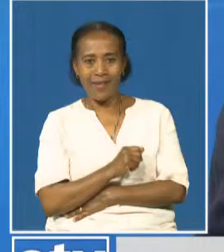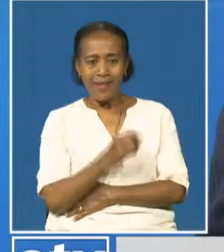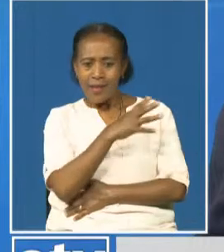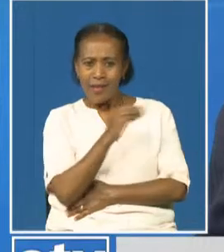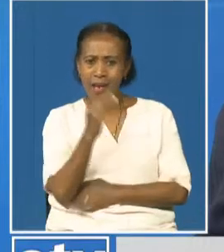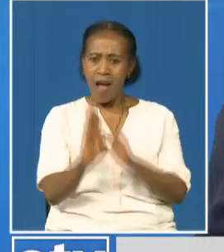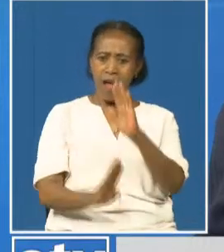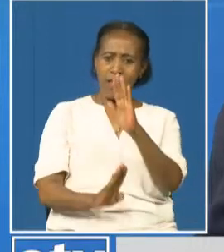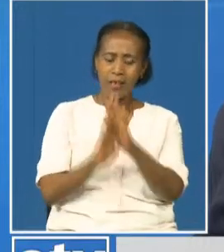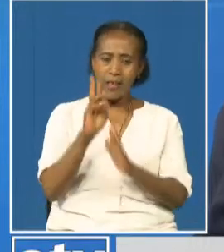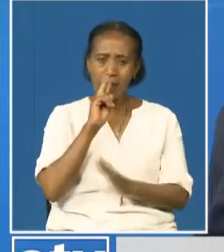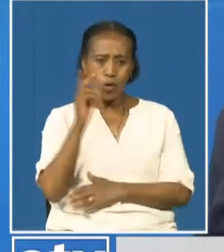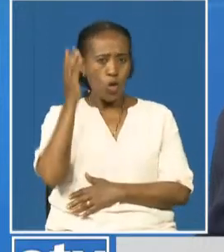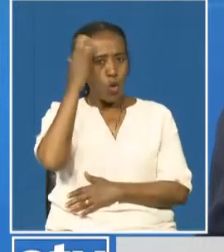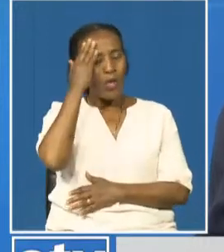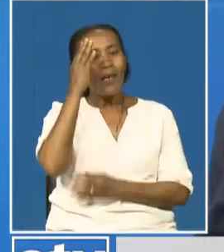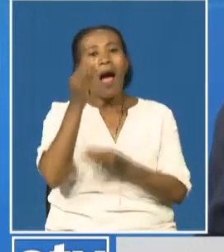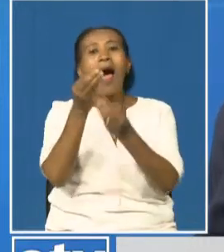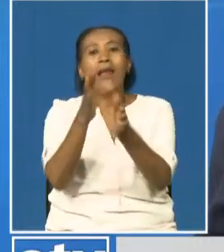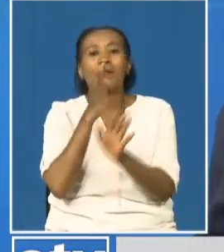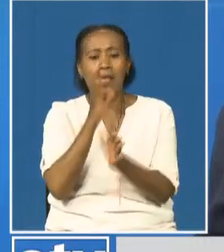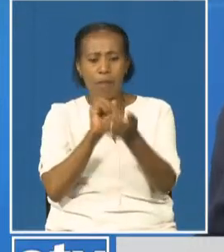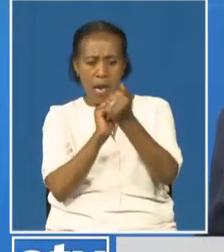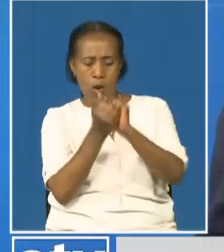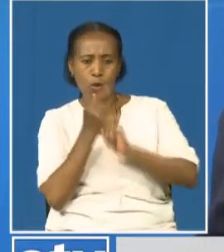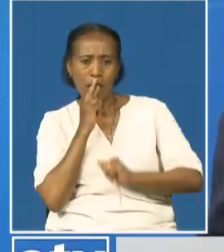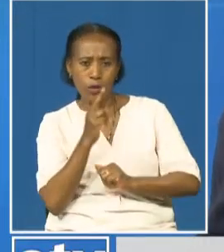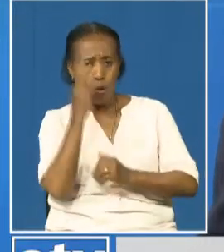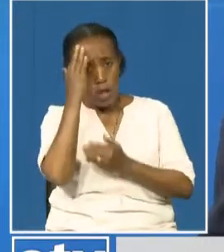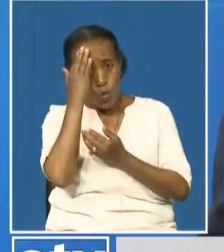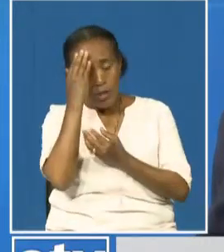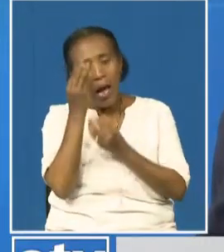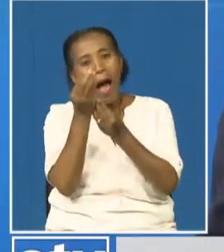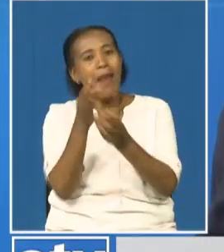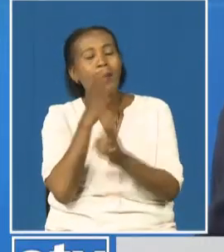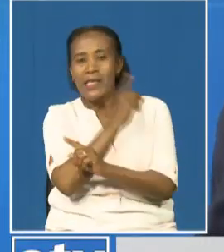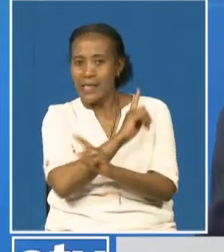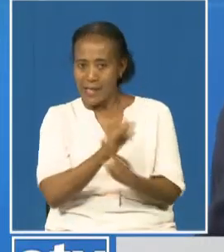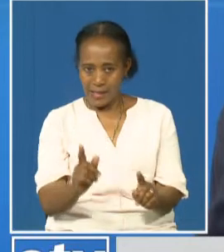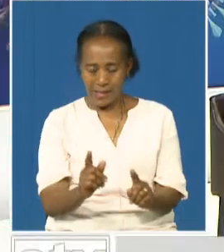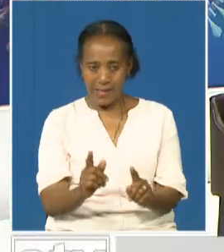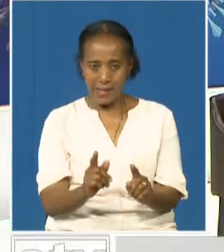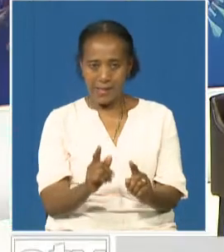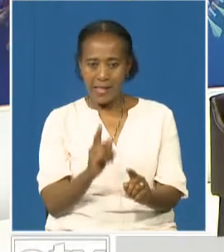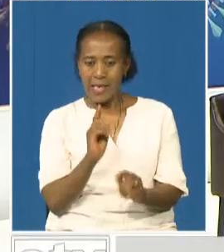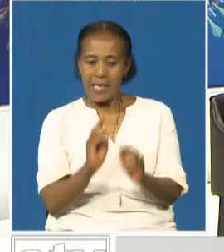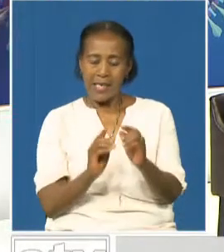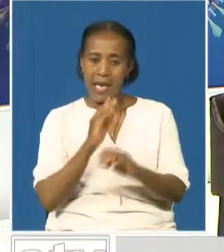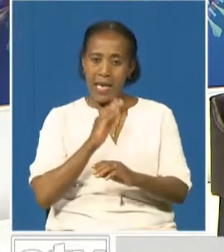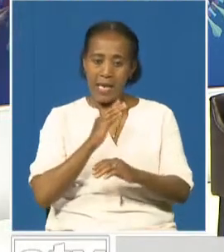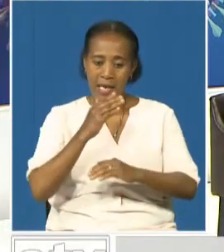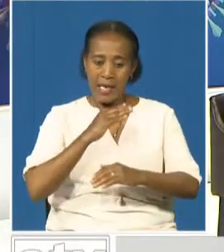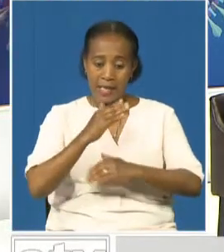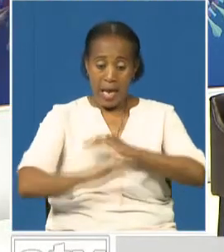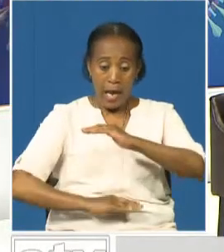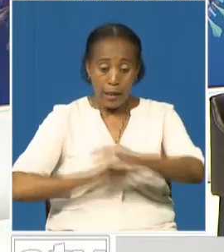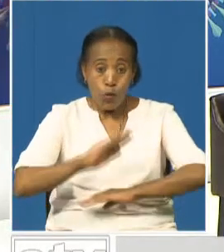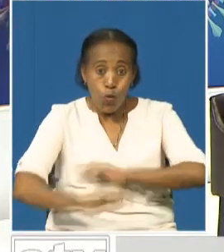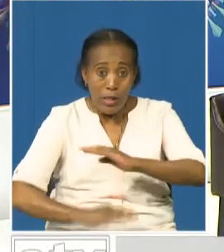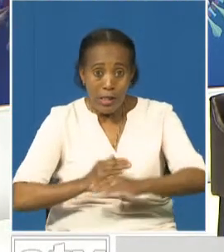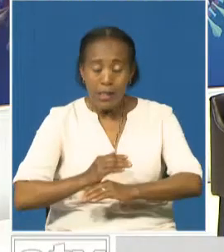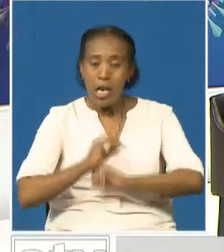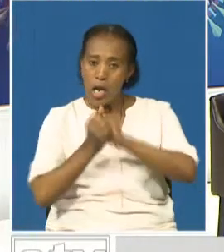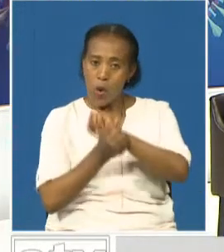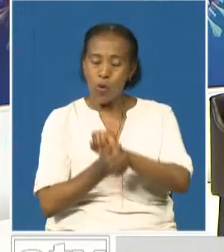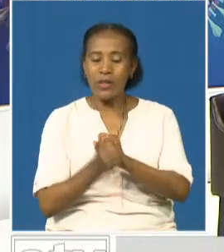እና እድገታቸውን እውቅና ያለመስጠት መለወጣቸውን እውቅና ያለመስጠት የትውልድንም ለውጥ የትውልድንም ለውጥም